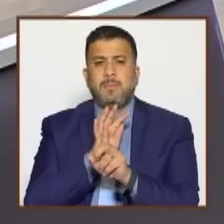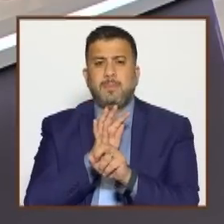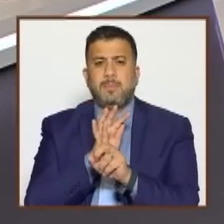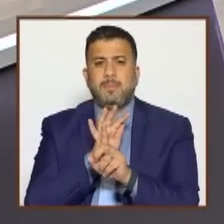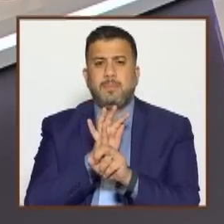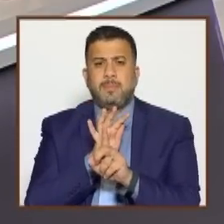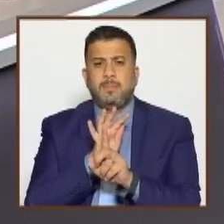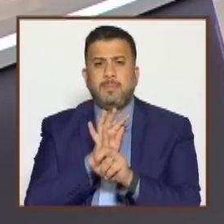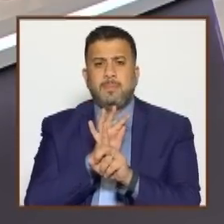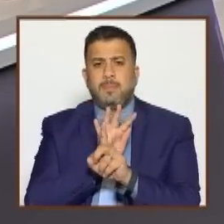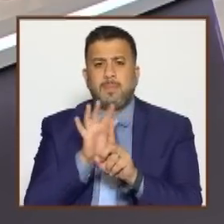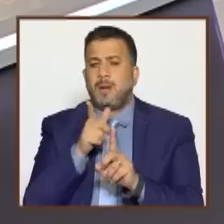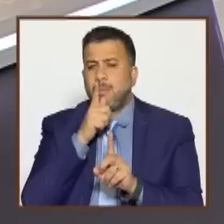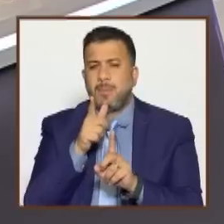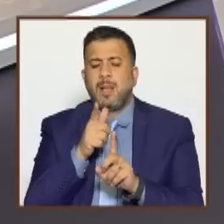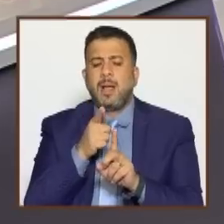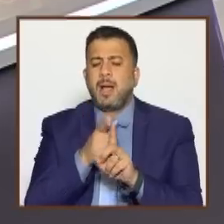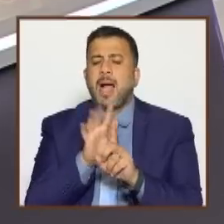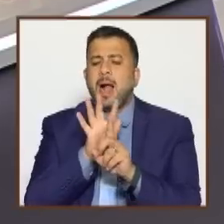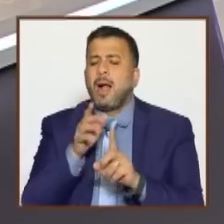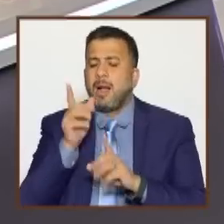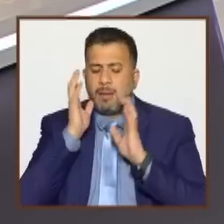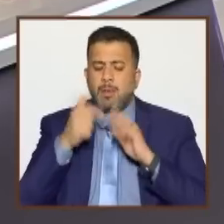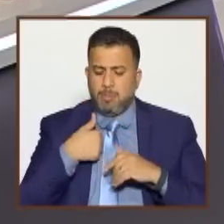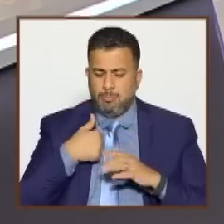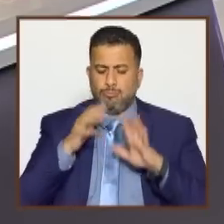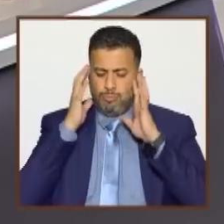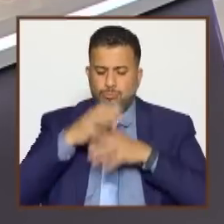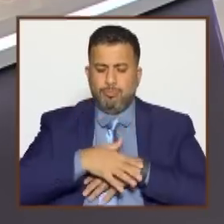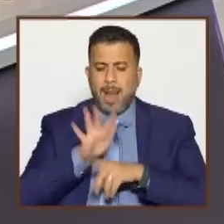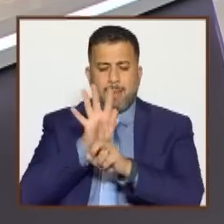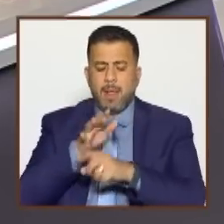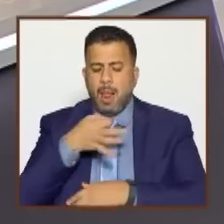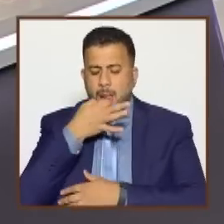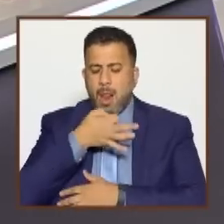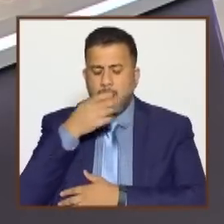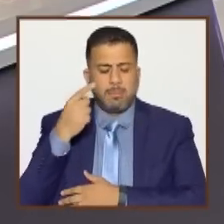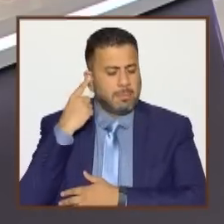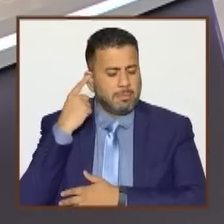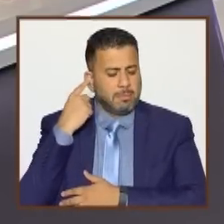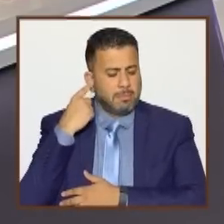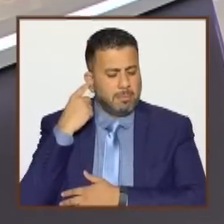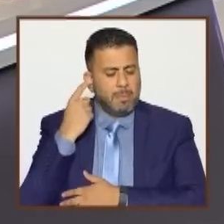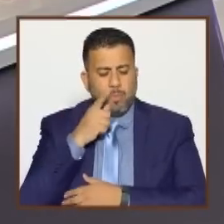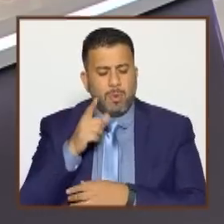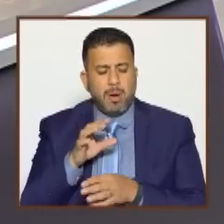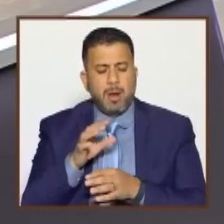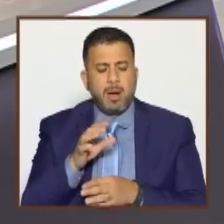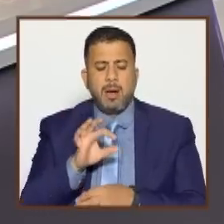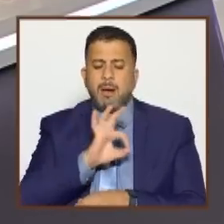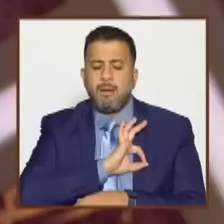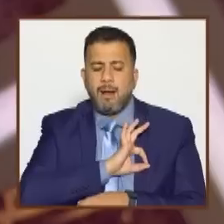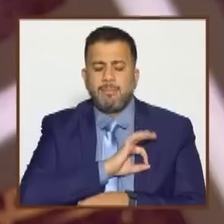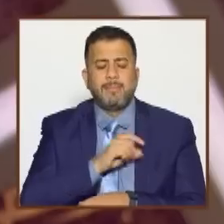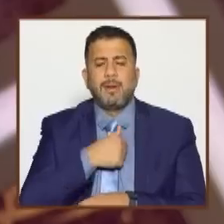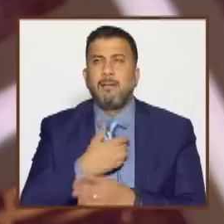كان يعني إذا مر بآية رحمة أو بآية عذاب يعني يستعيذ ويسأل الله عز وجل؟ مجاهد بارك الله فيك، الجواب نعم،